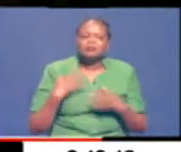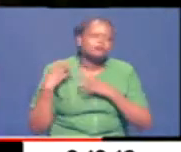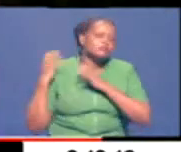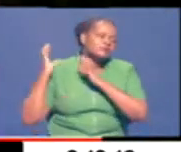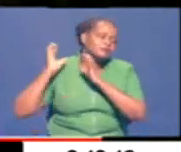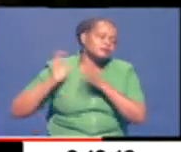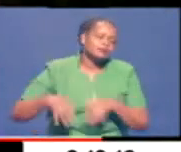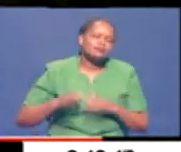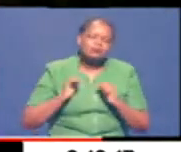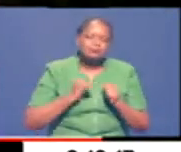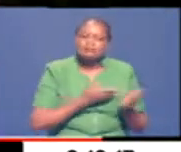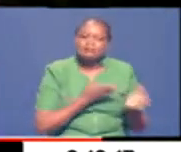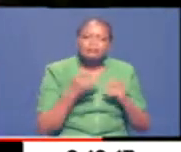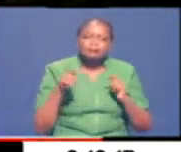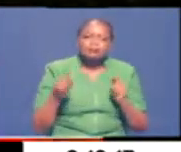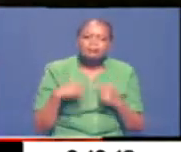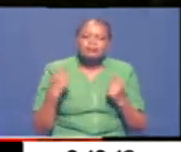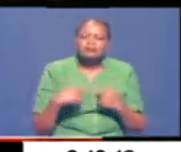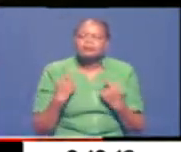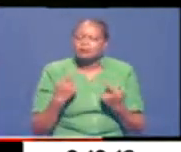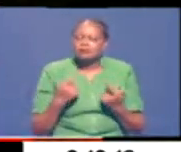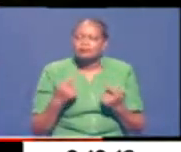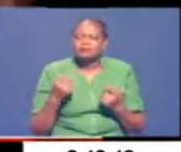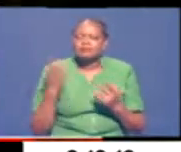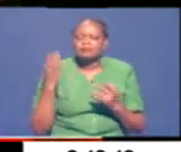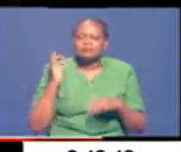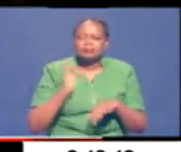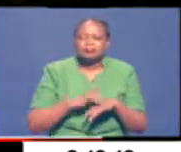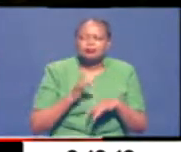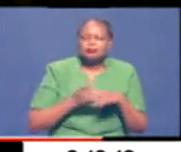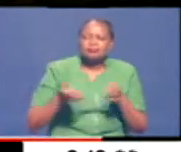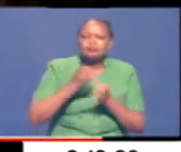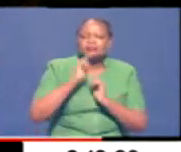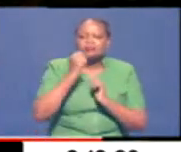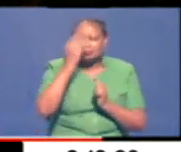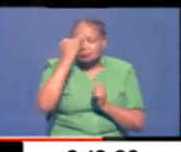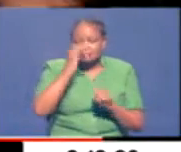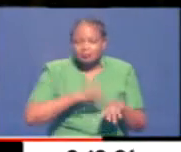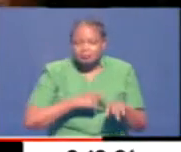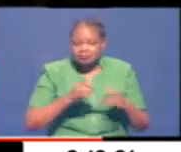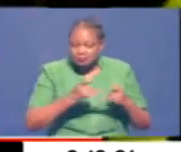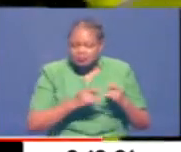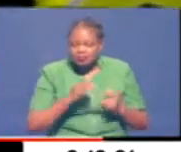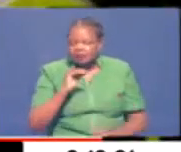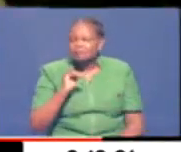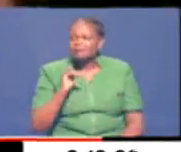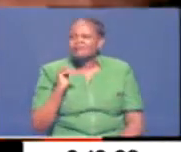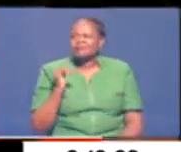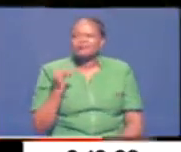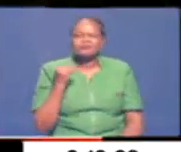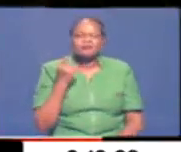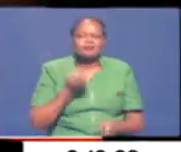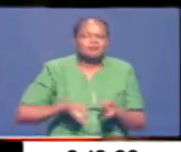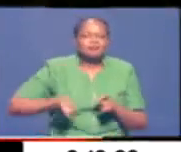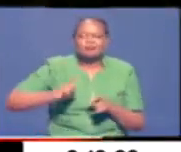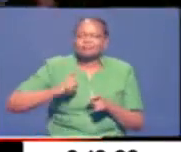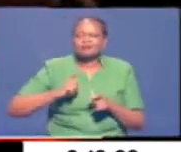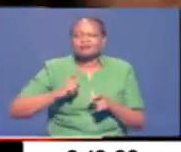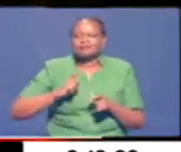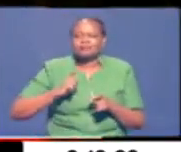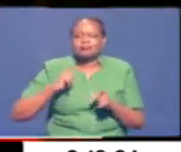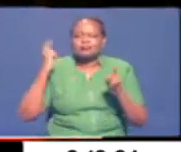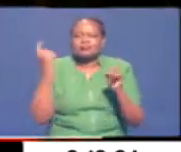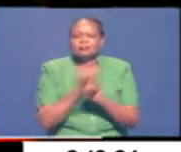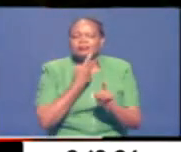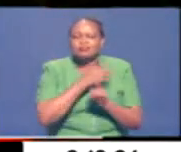mtafaruku katika hali ya uchumi wa Kenya. Kwa maana ukiangalia BBI ilikuwa inaleta kuongeza nyadhifa za uongozi kwa